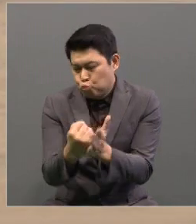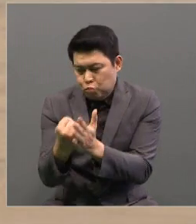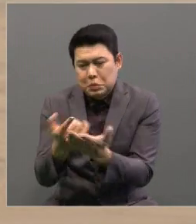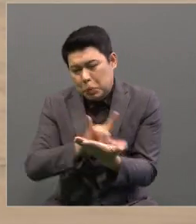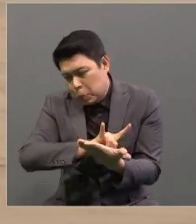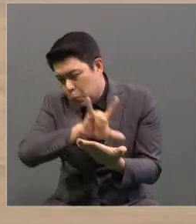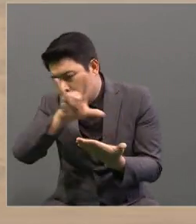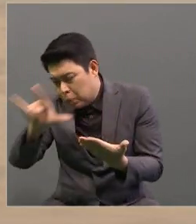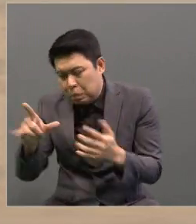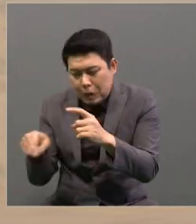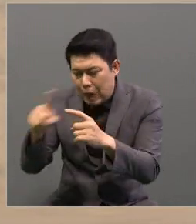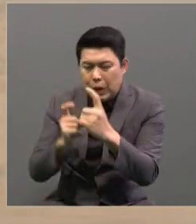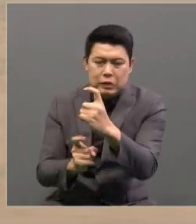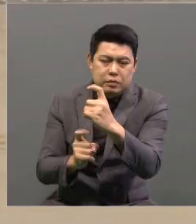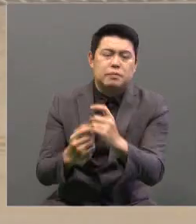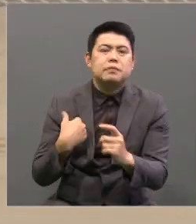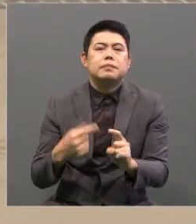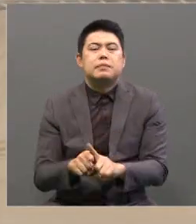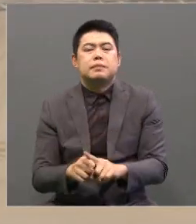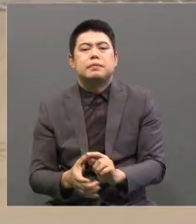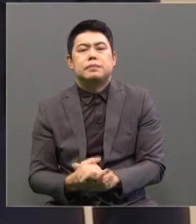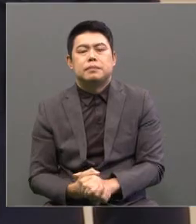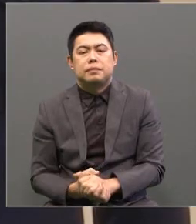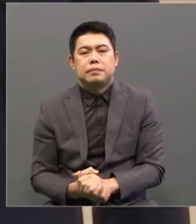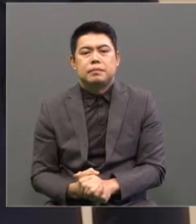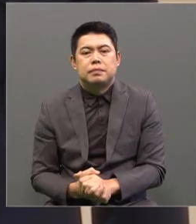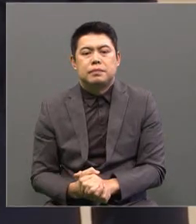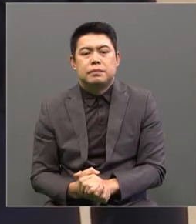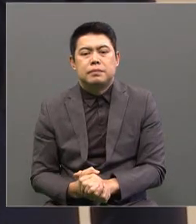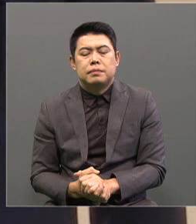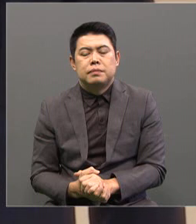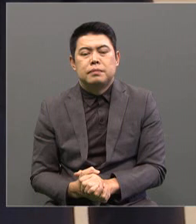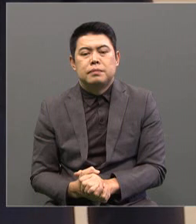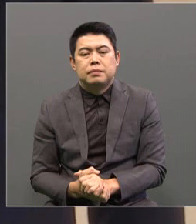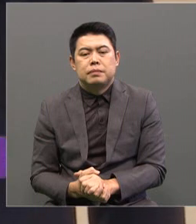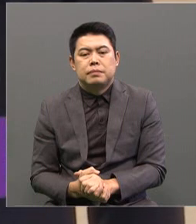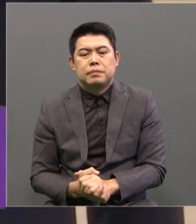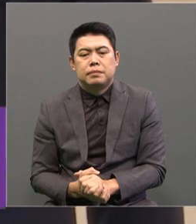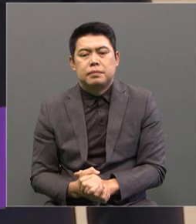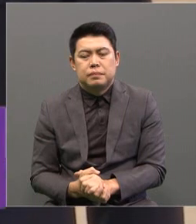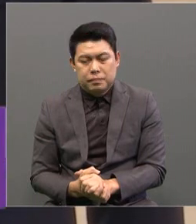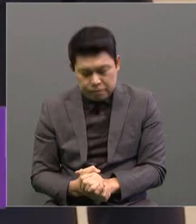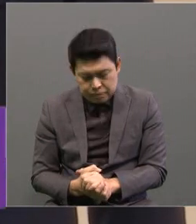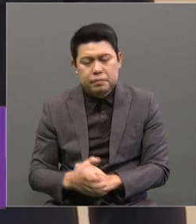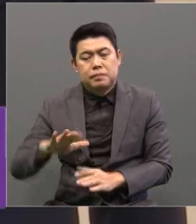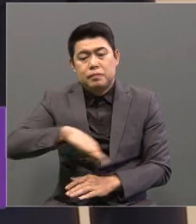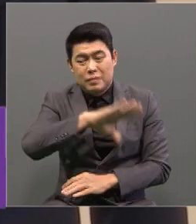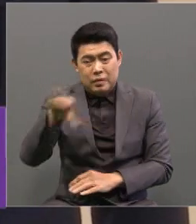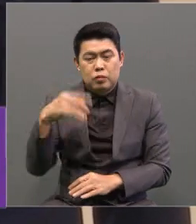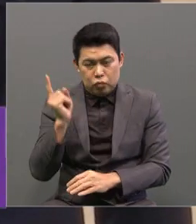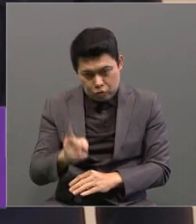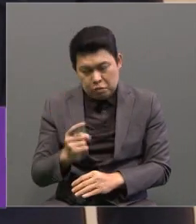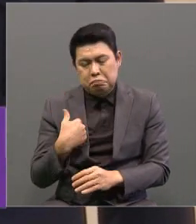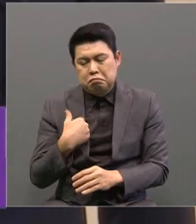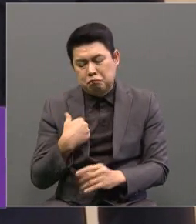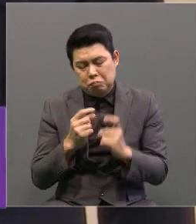ทางเข้าไปในพื้นที่เสี่ยงด้วยนะคะ ที่สำคัญที่สุดก็คือว่าทั้งหมดเนี่ยต้องบริหารความเสี่ย